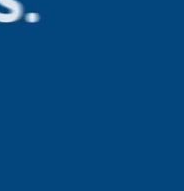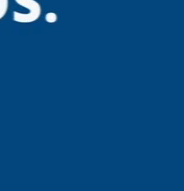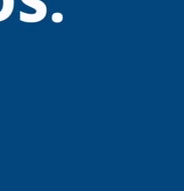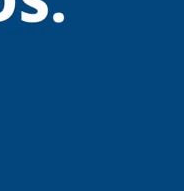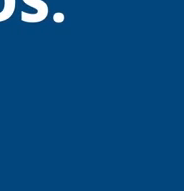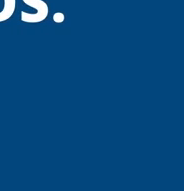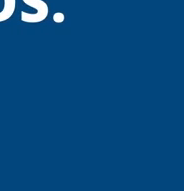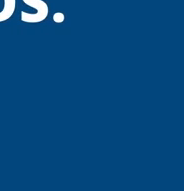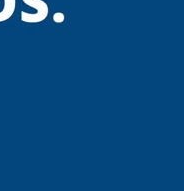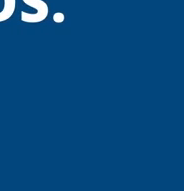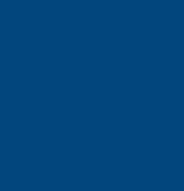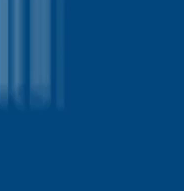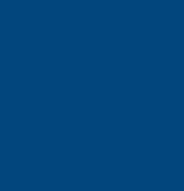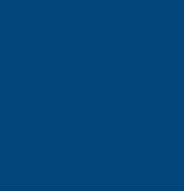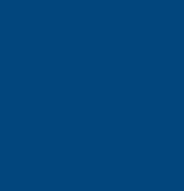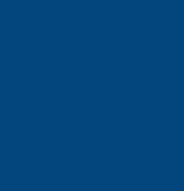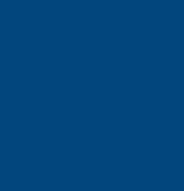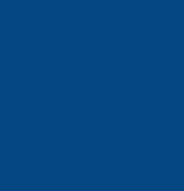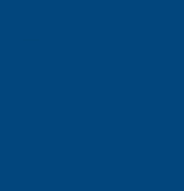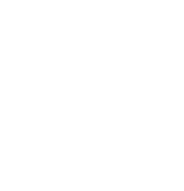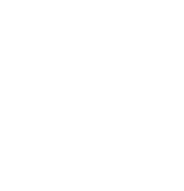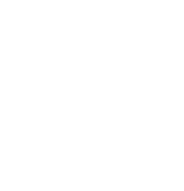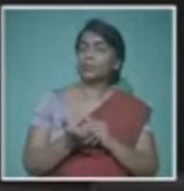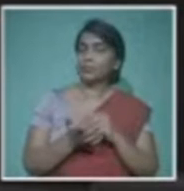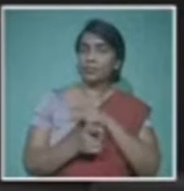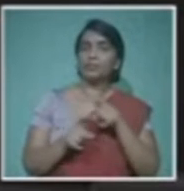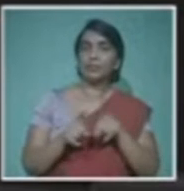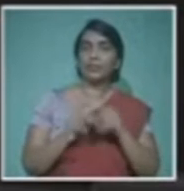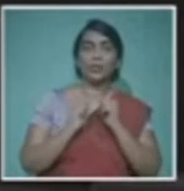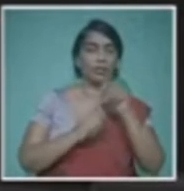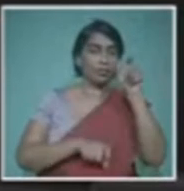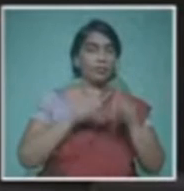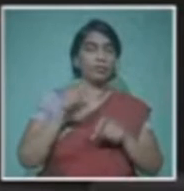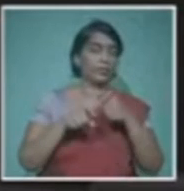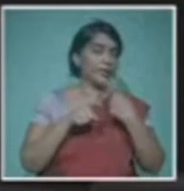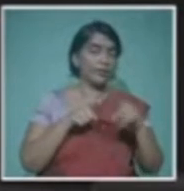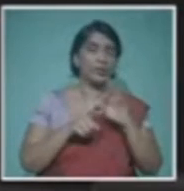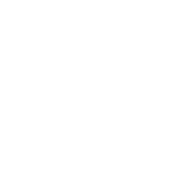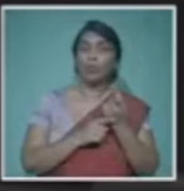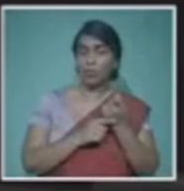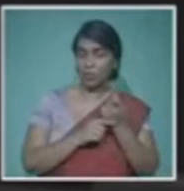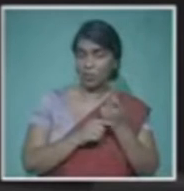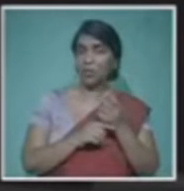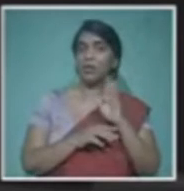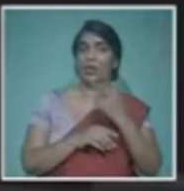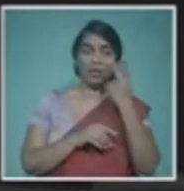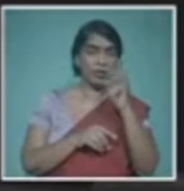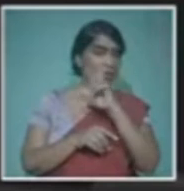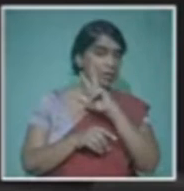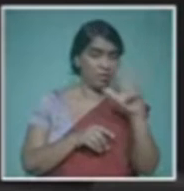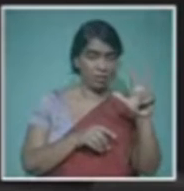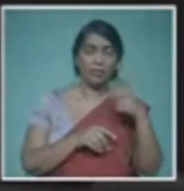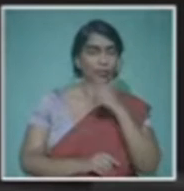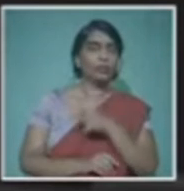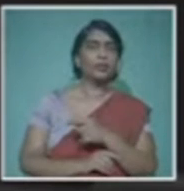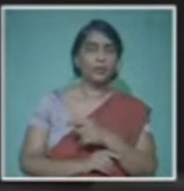merchant commission when you accept Lanka pay cards contact these banks today සේවක ප්‍රමාණය විතරක් නෙවෙයි ඒ මුදල් ප්‍රමාණය ඒ 2018 අපි